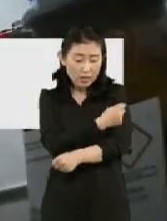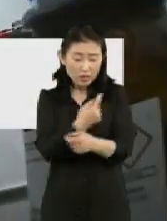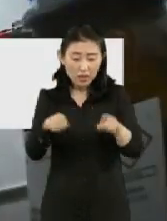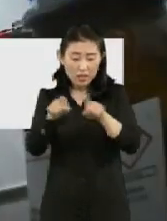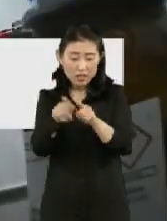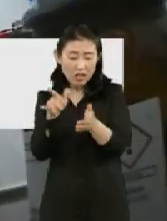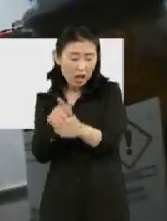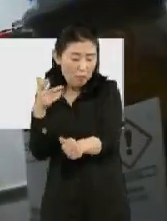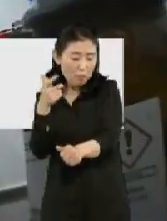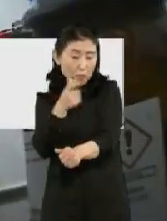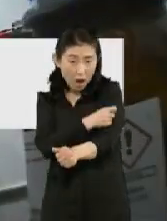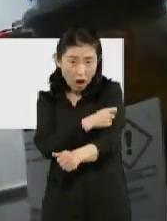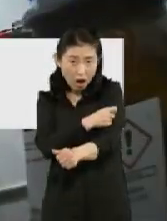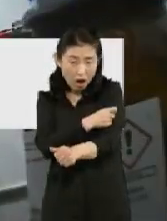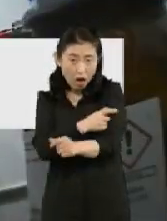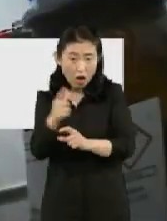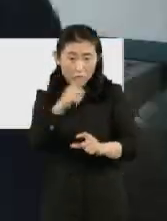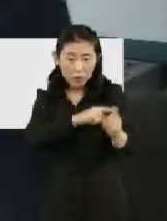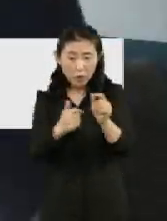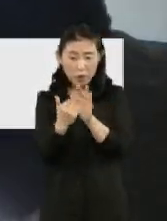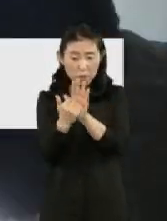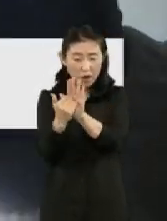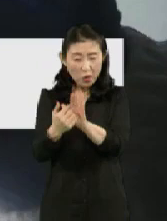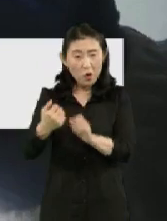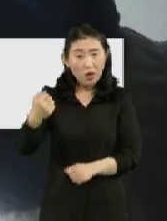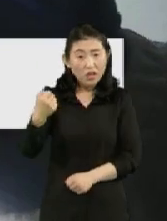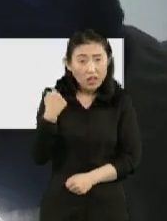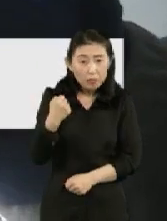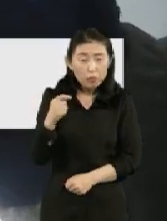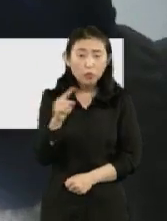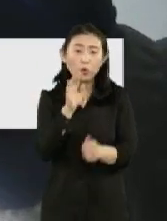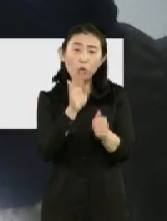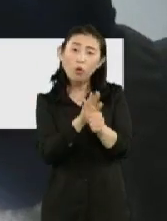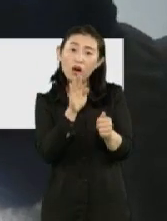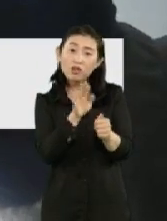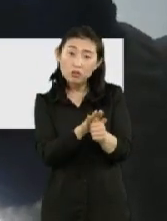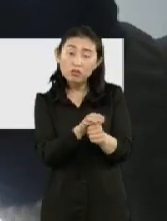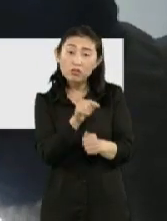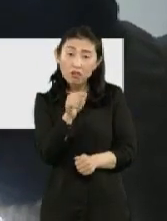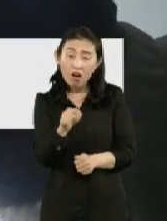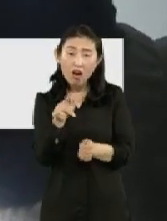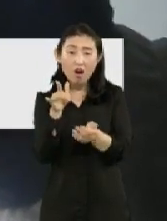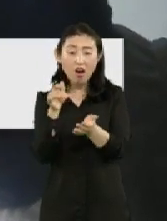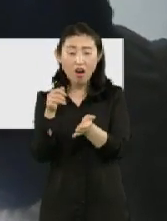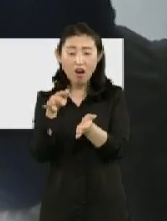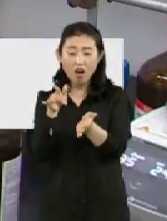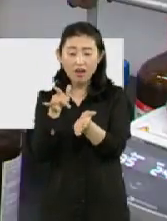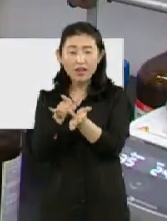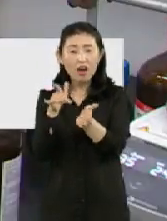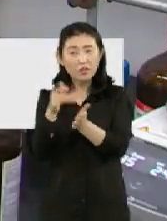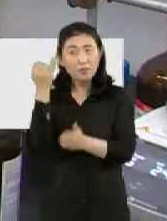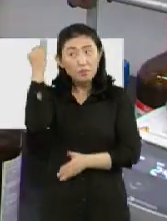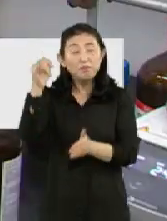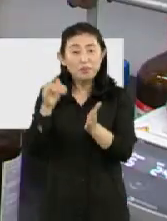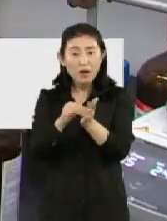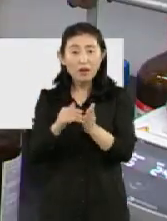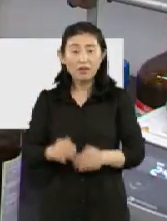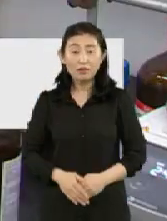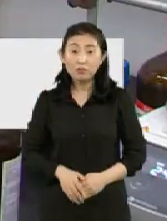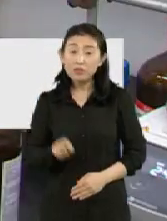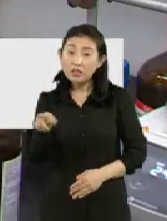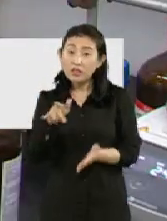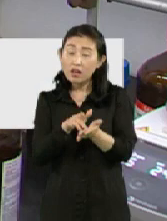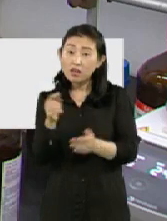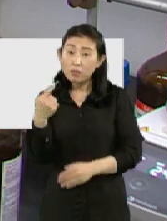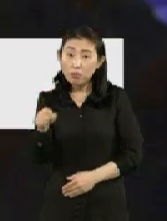투입해 백신의 효능을 더 높여줄 수 있는 어주번트, 즉 면역 강화제를 개발했습니다. 이